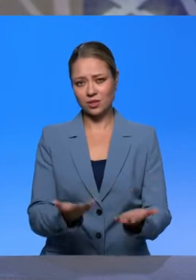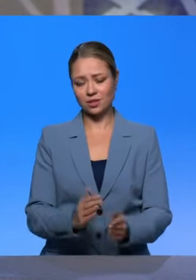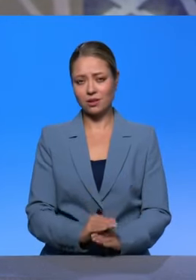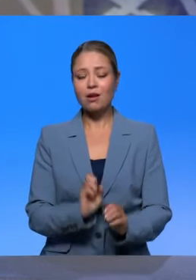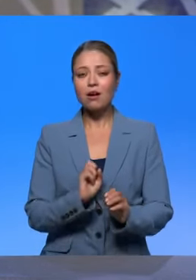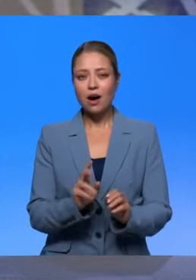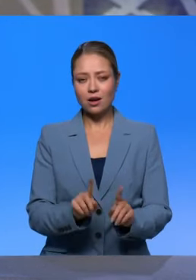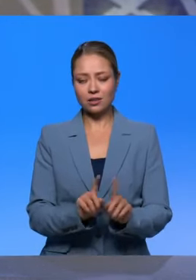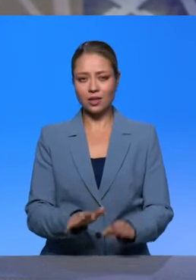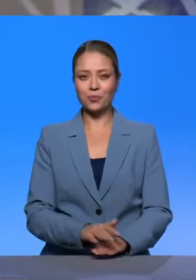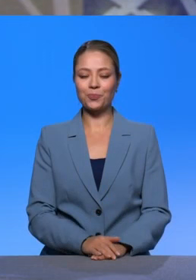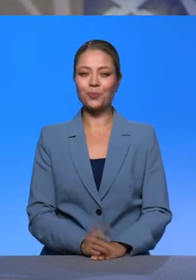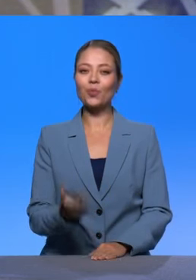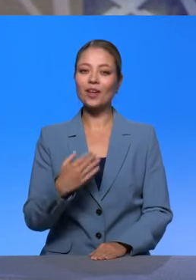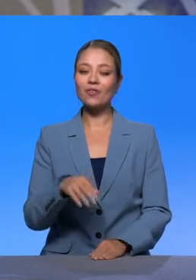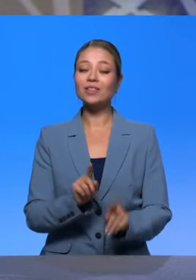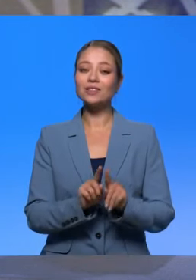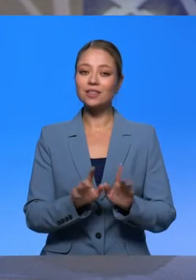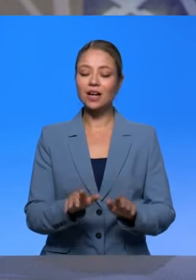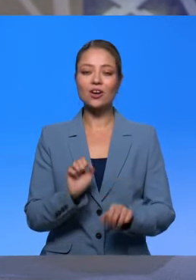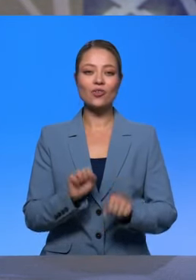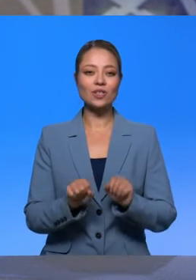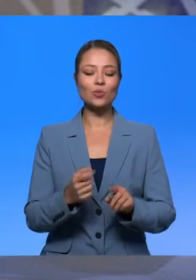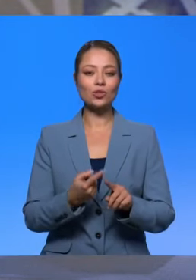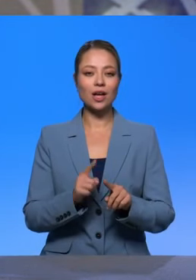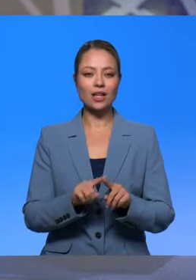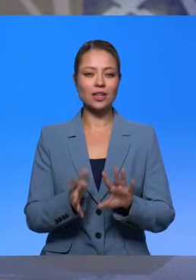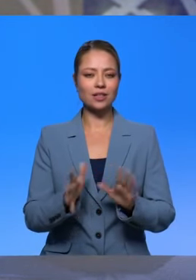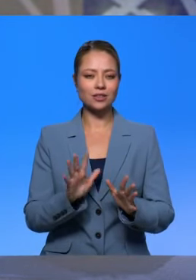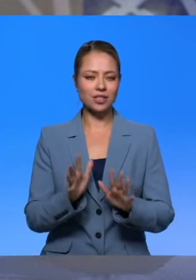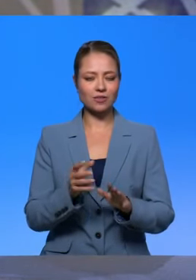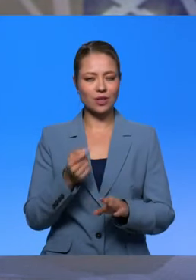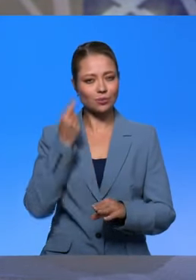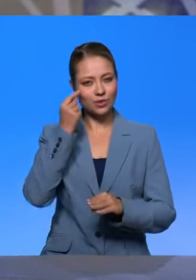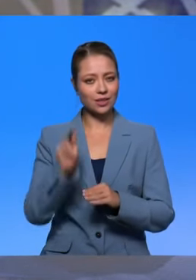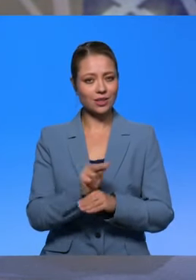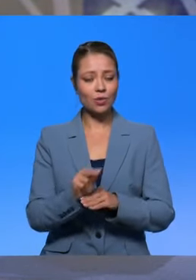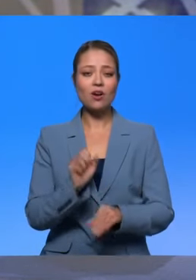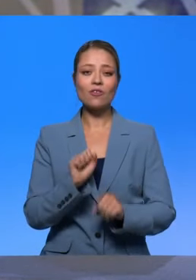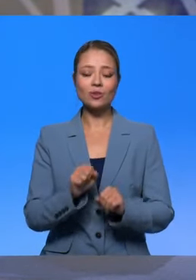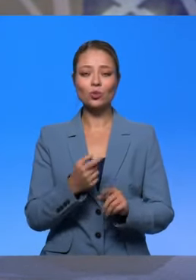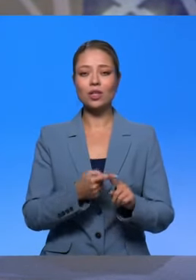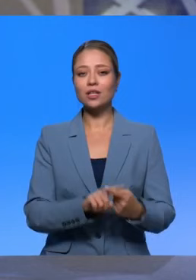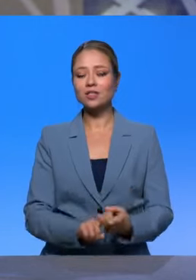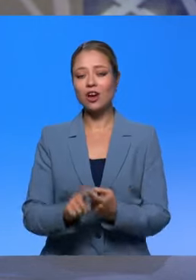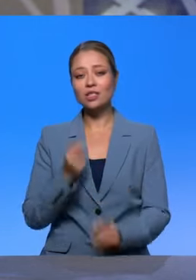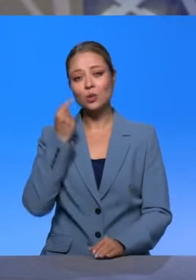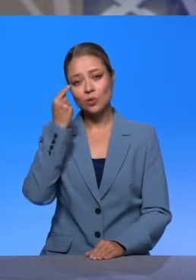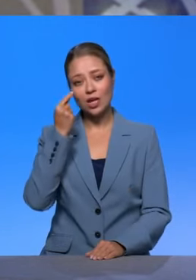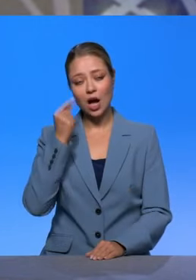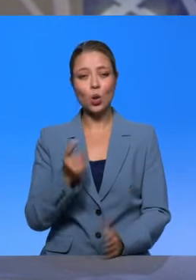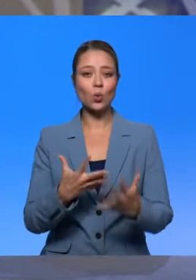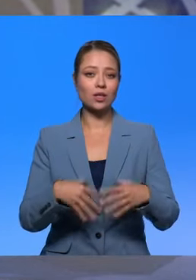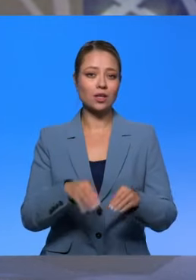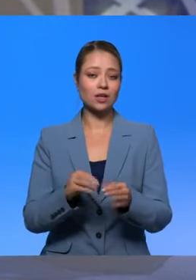Ну, давайте так. Может быть, это не совсем с точки зрения психотерапевтической, может быть, с точки зрения психологии и социологии вопрос имеет смысл,